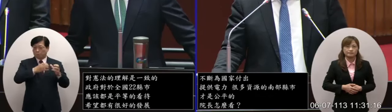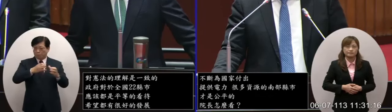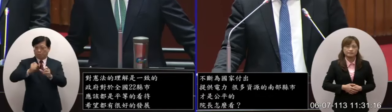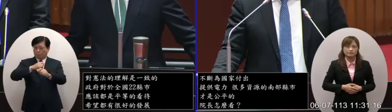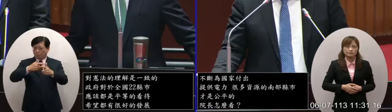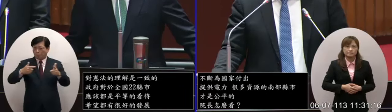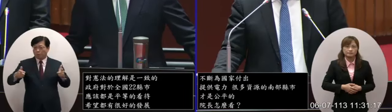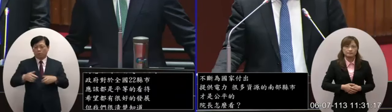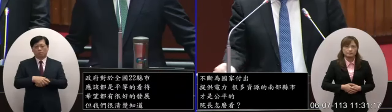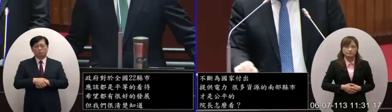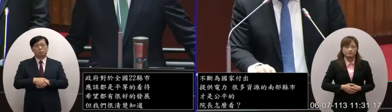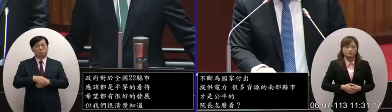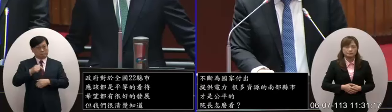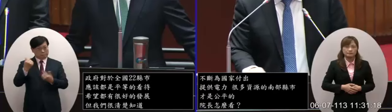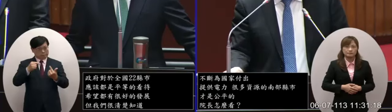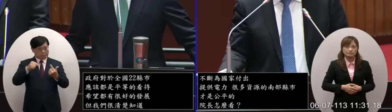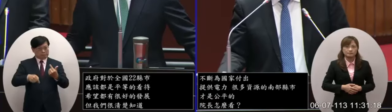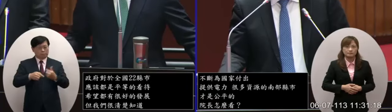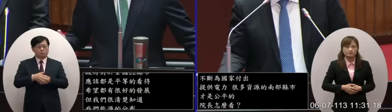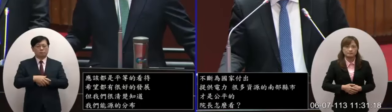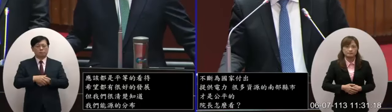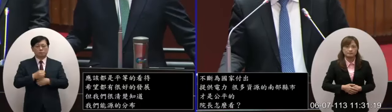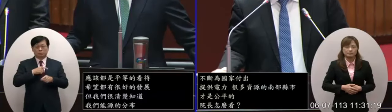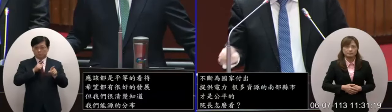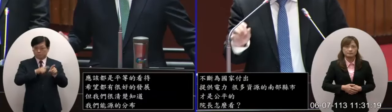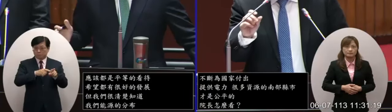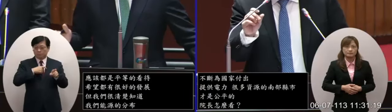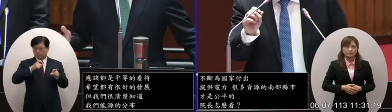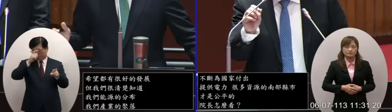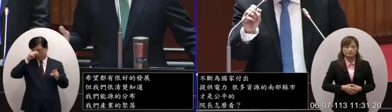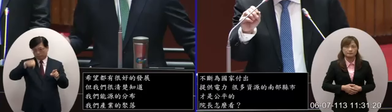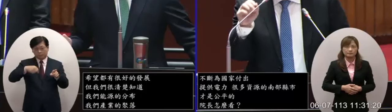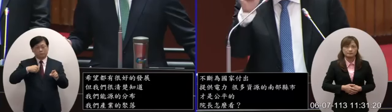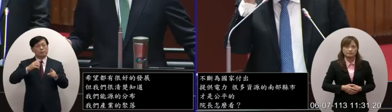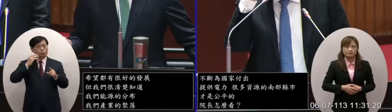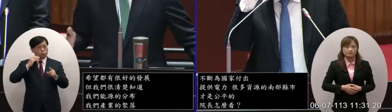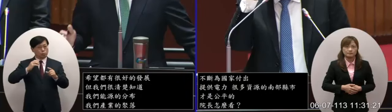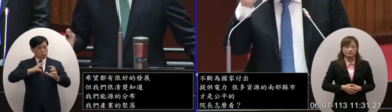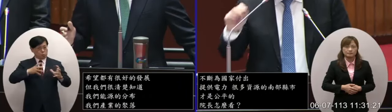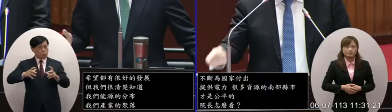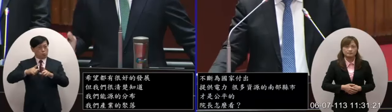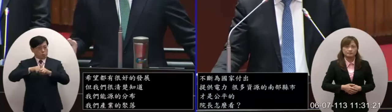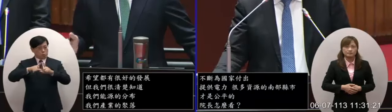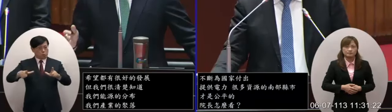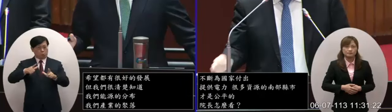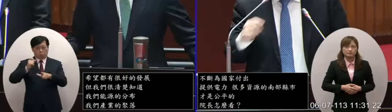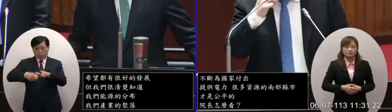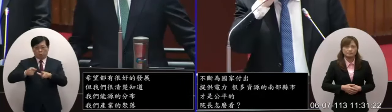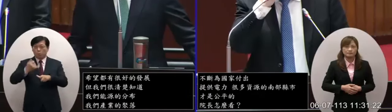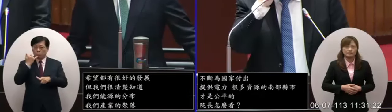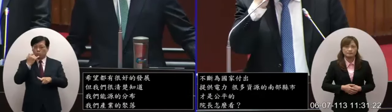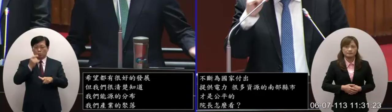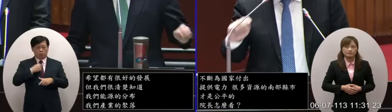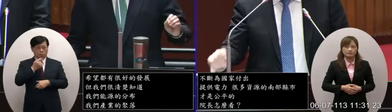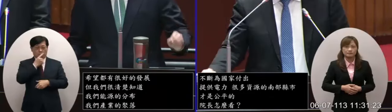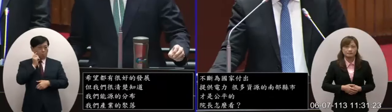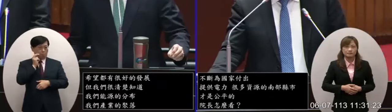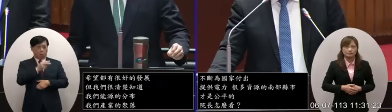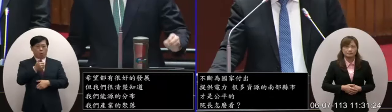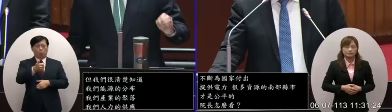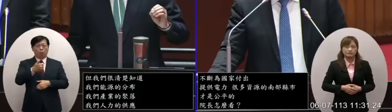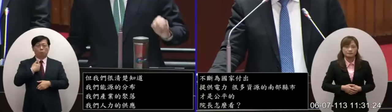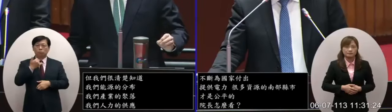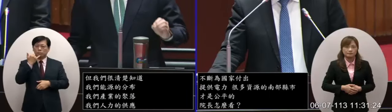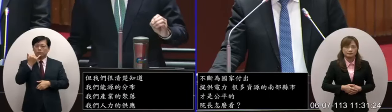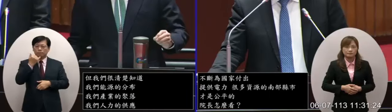设施的建设。所以在这个底下，我们希望产业如果国际大厂能够发挥他们这种专业的眼光，去挑选